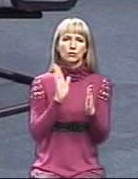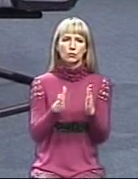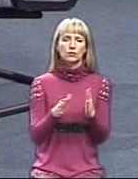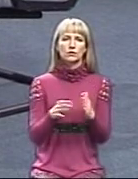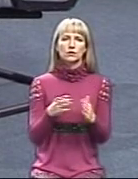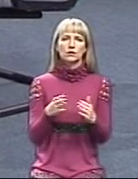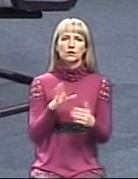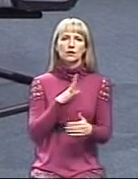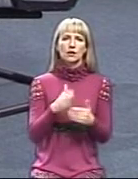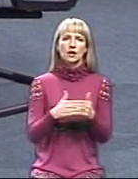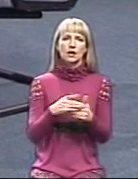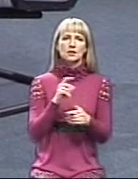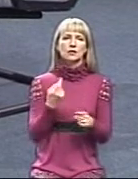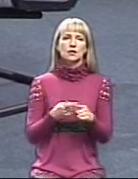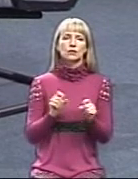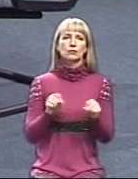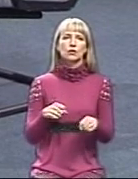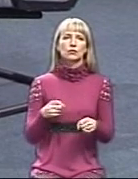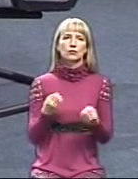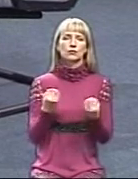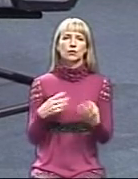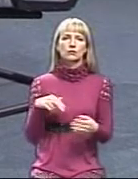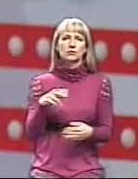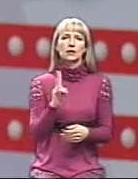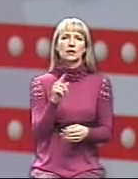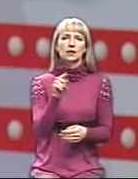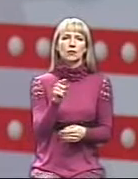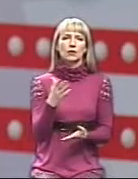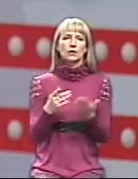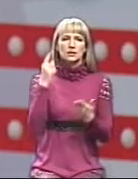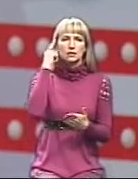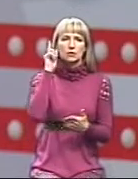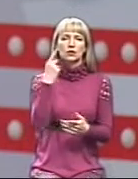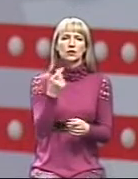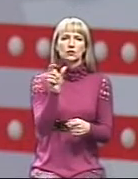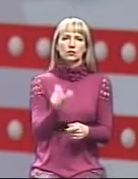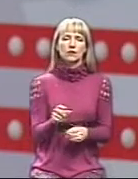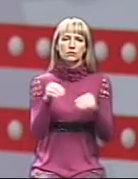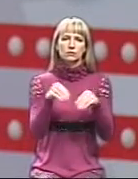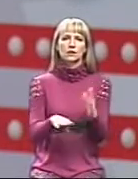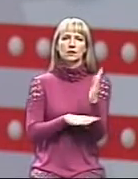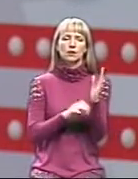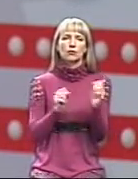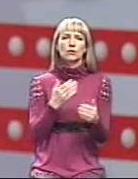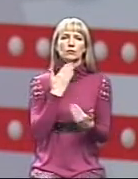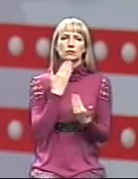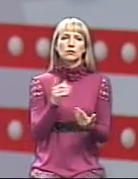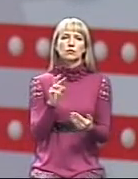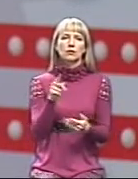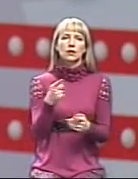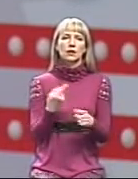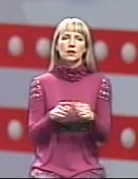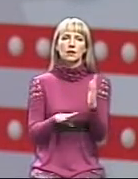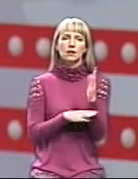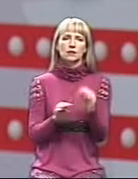за свою відповідальність чи не буде? Можуть просто обратитися к нему, от якщо знають, що цей чоловік висадив це дерево, можуть к нему обратитися, щоб він це